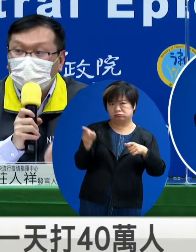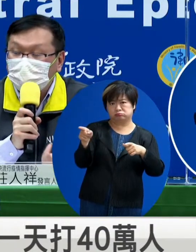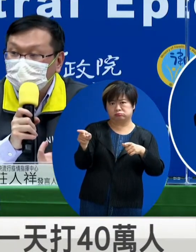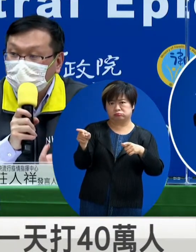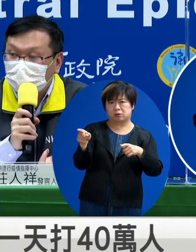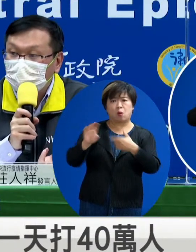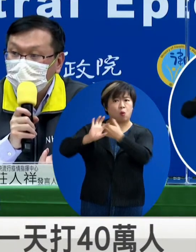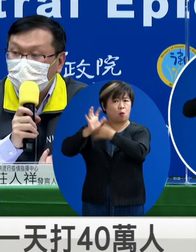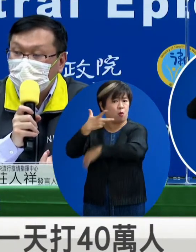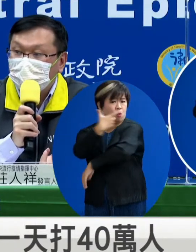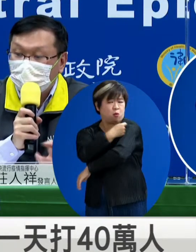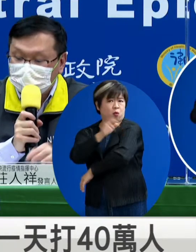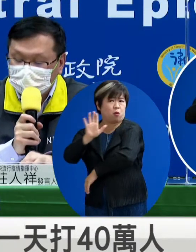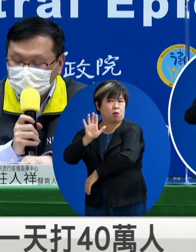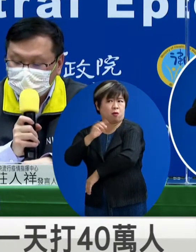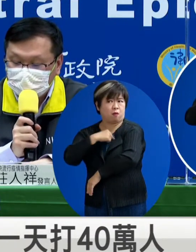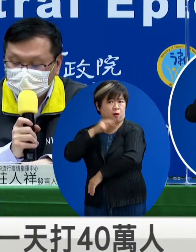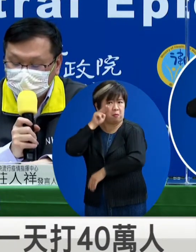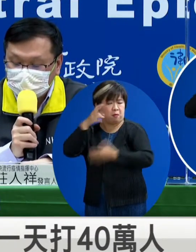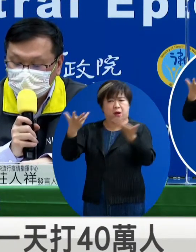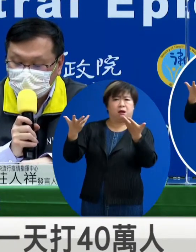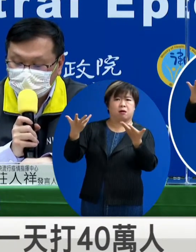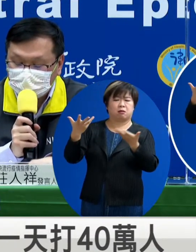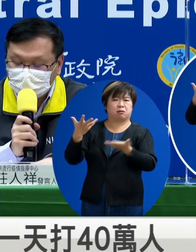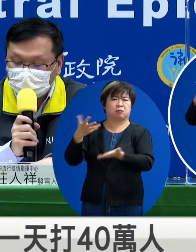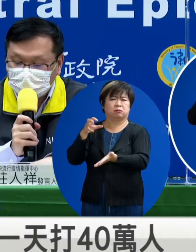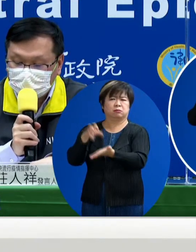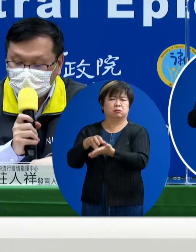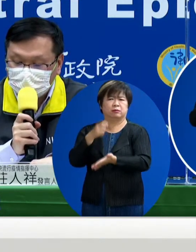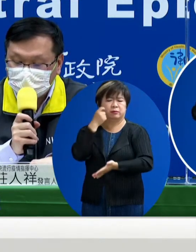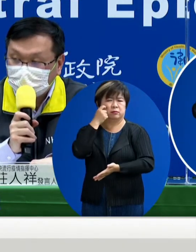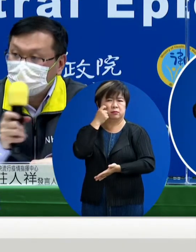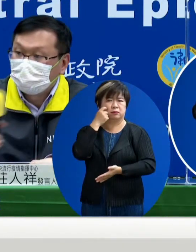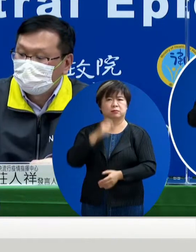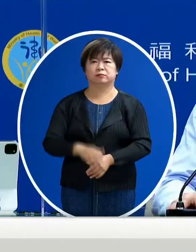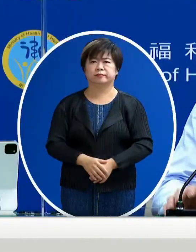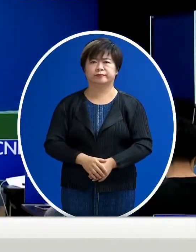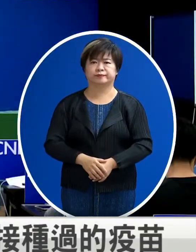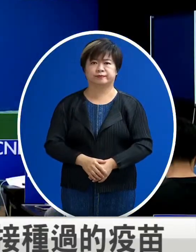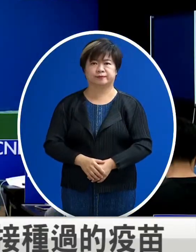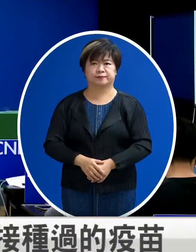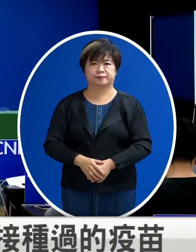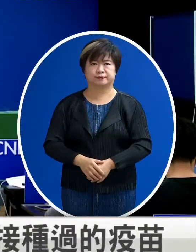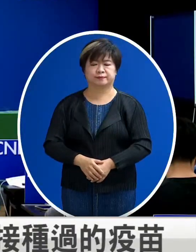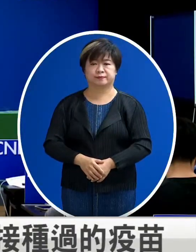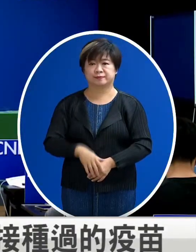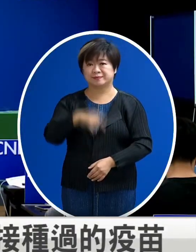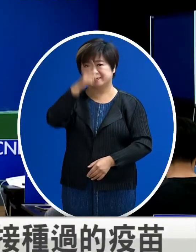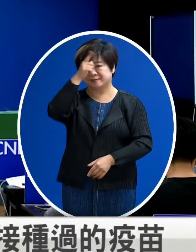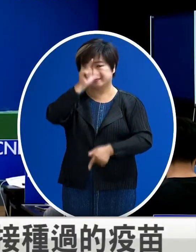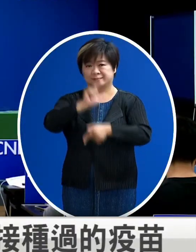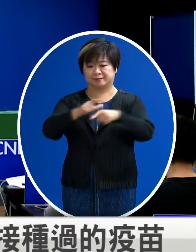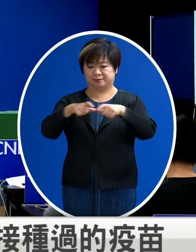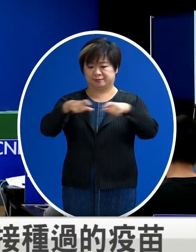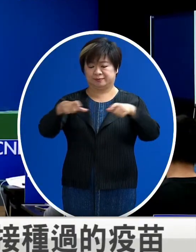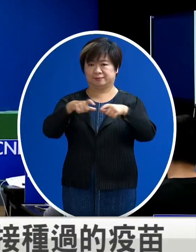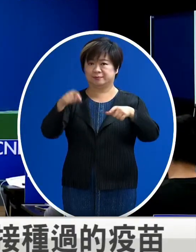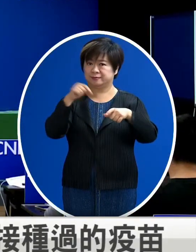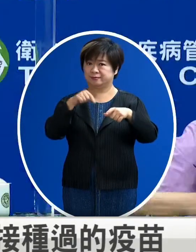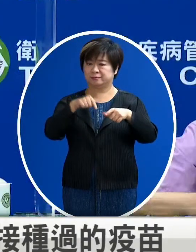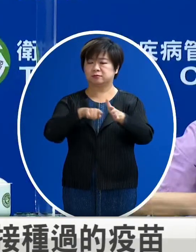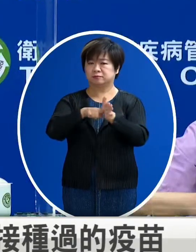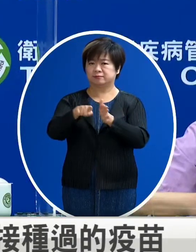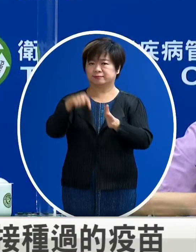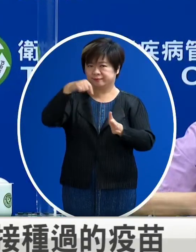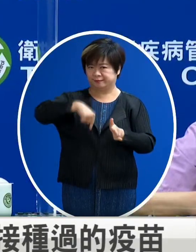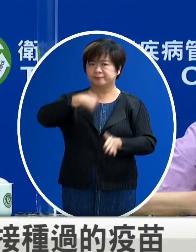在国外有打过疫苗，这是一个比较奇怪的部分。好，以上。 黄卡只有在我们只针对在